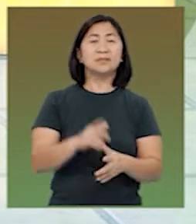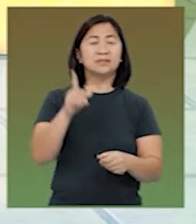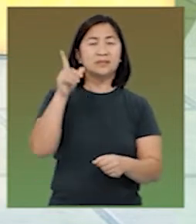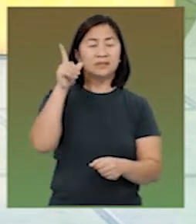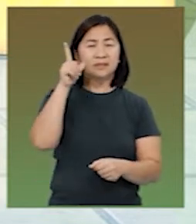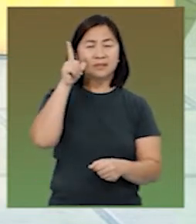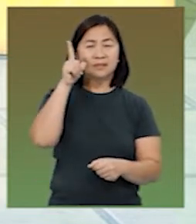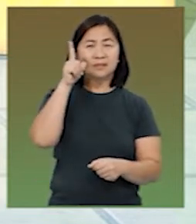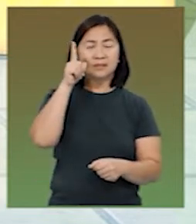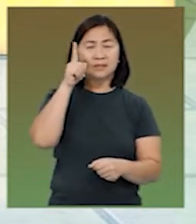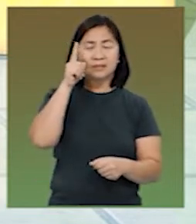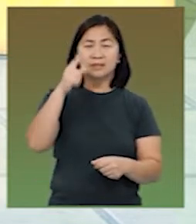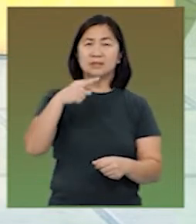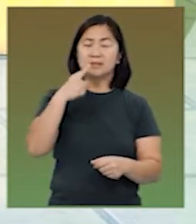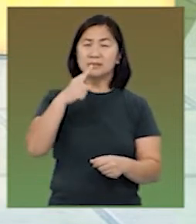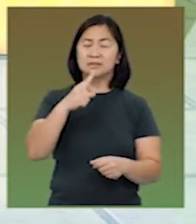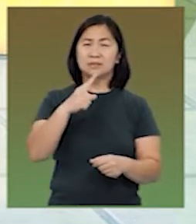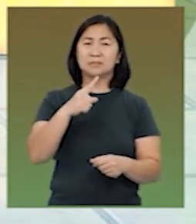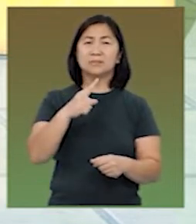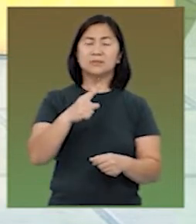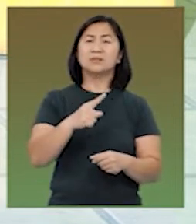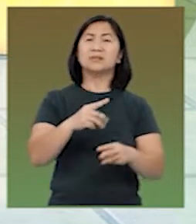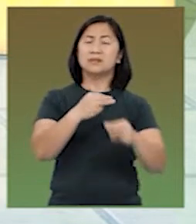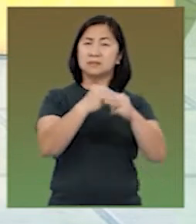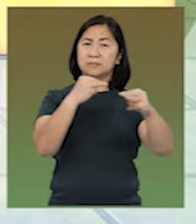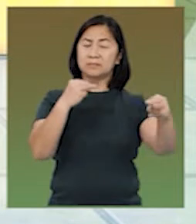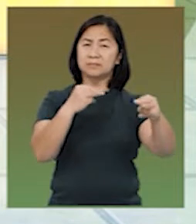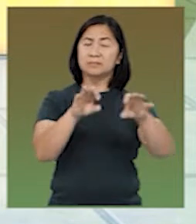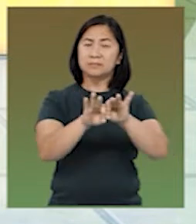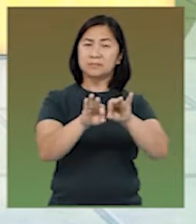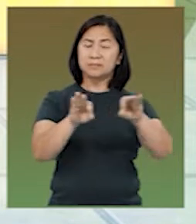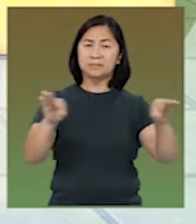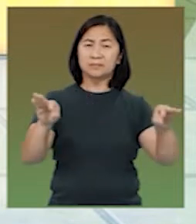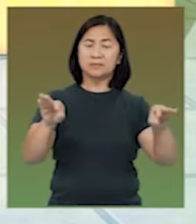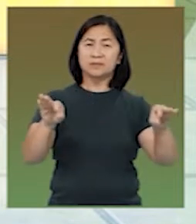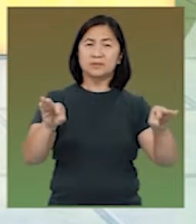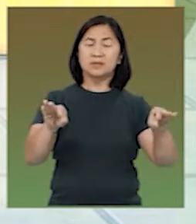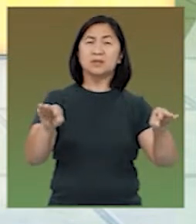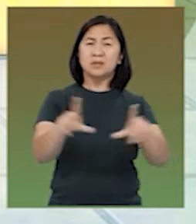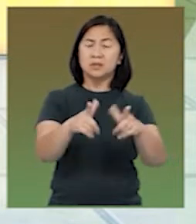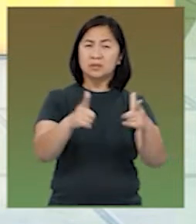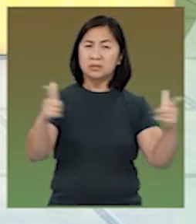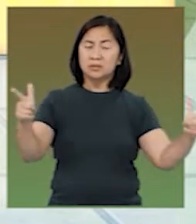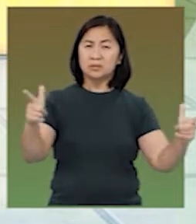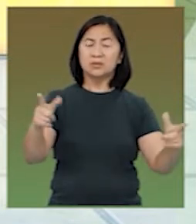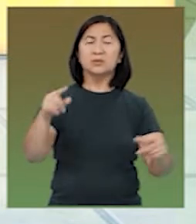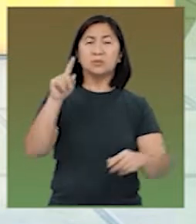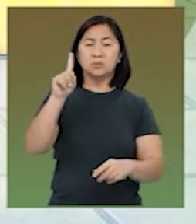Ayan, Lina. Ayon dito sa meter stick, may haba itong 1 meter.